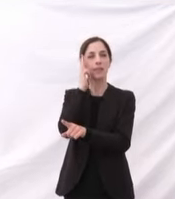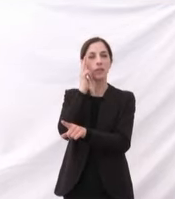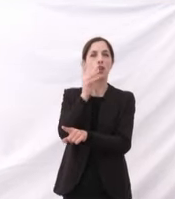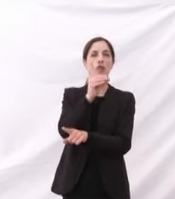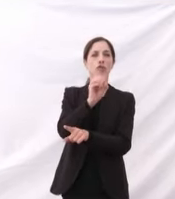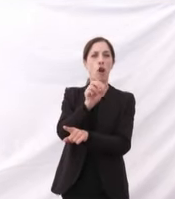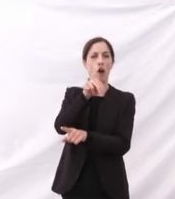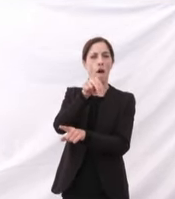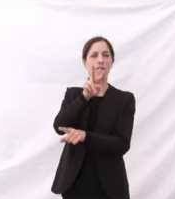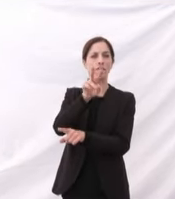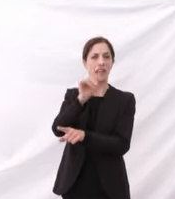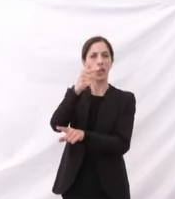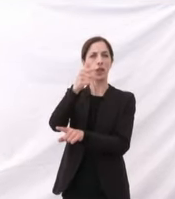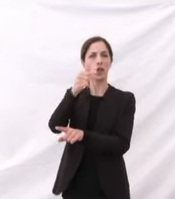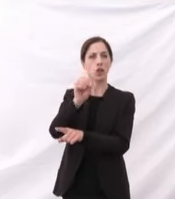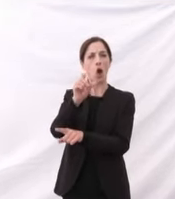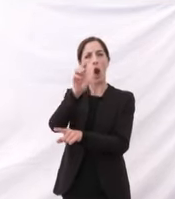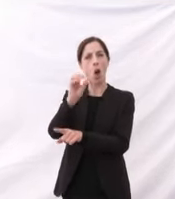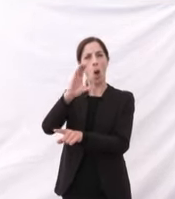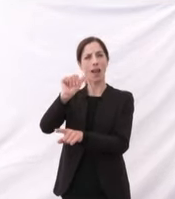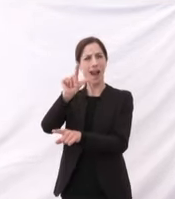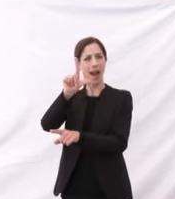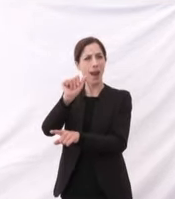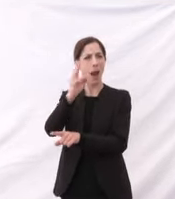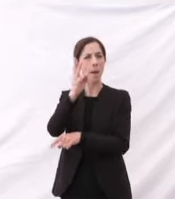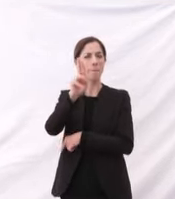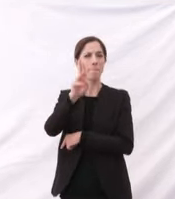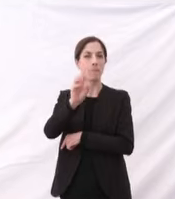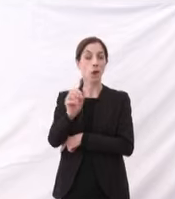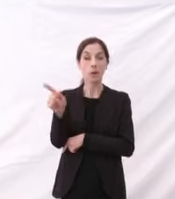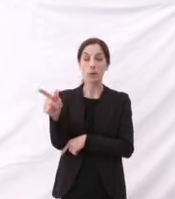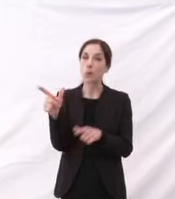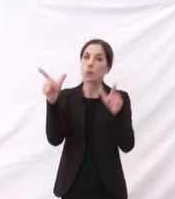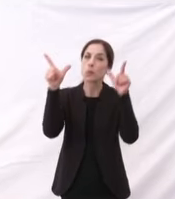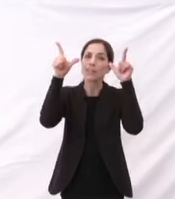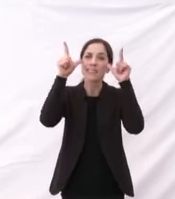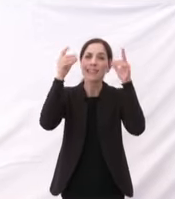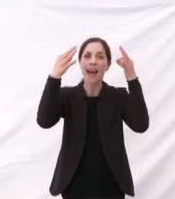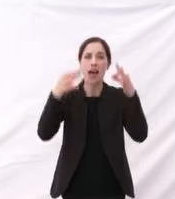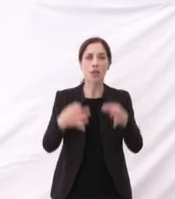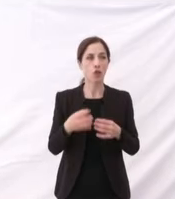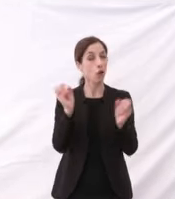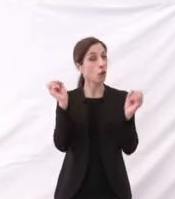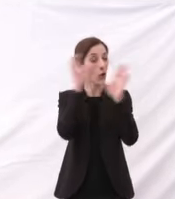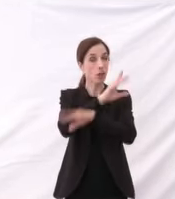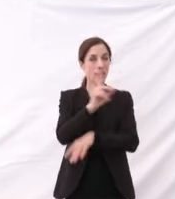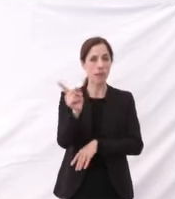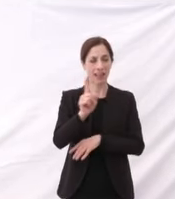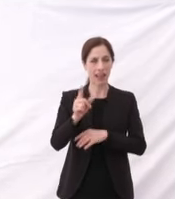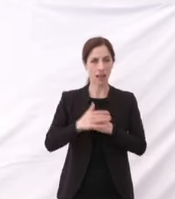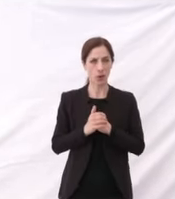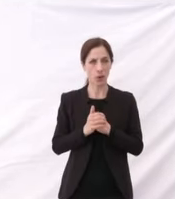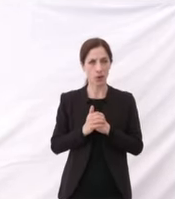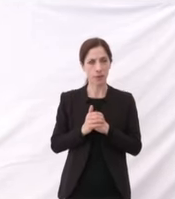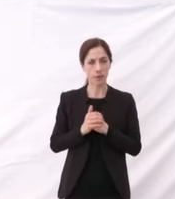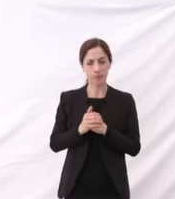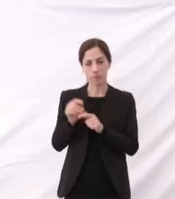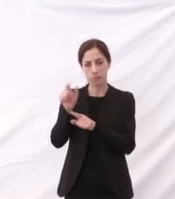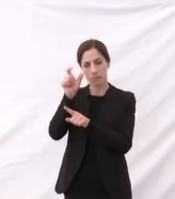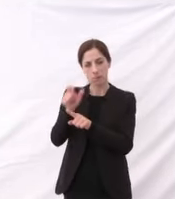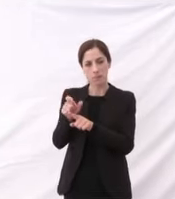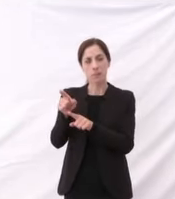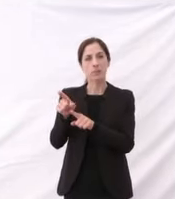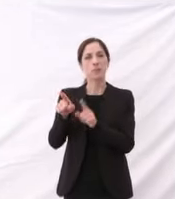Calabrò, un santo, non dimenticatelo. È stato poi ripreso da